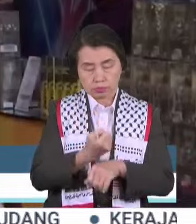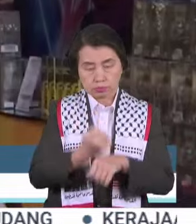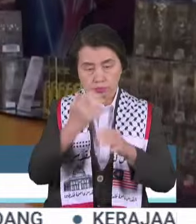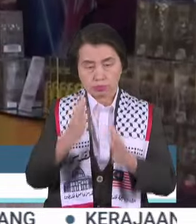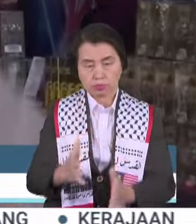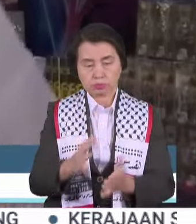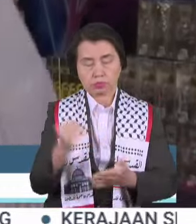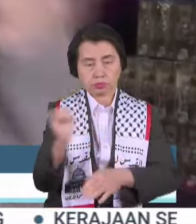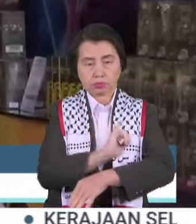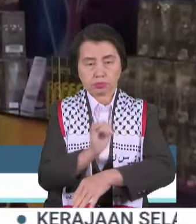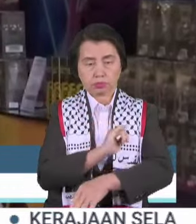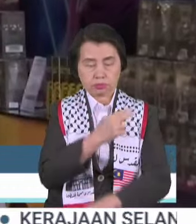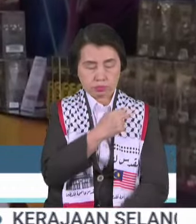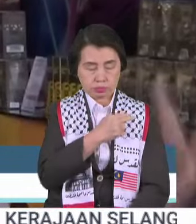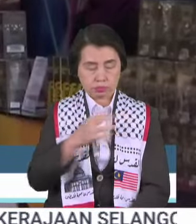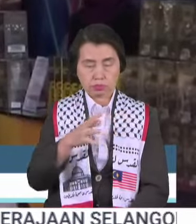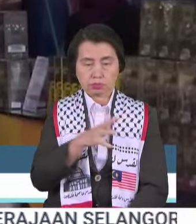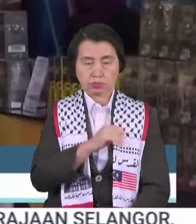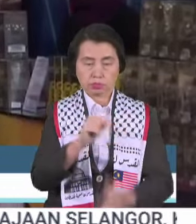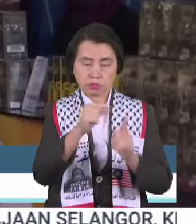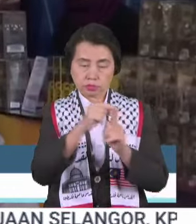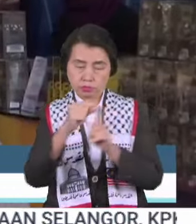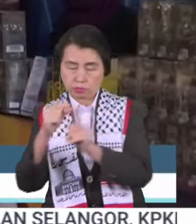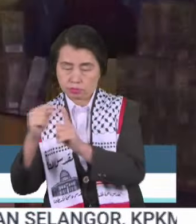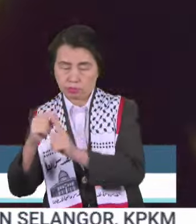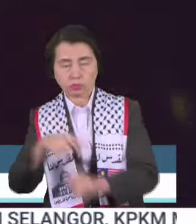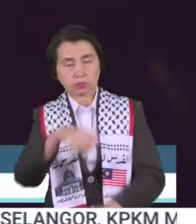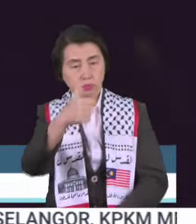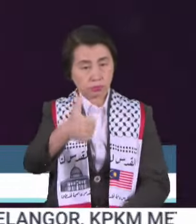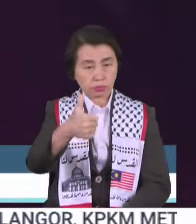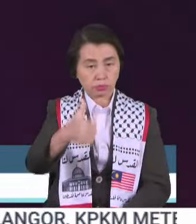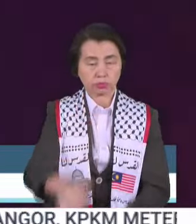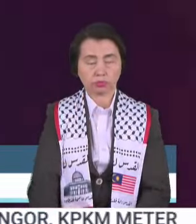ke industri musik dan punya karya-karya yang bagus pastinya.